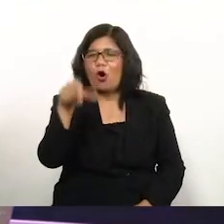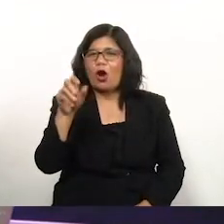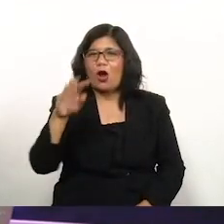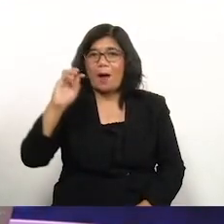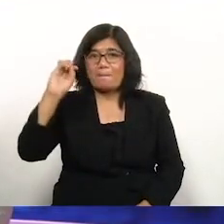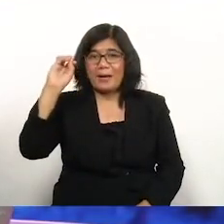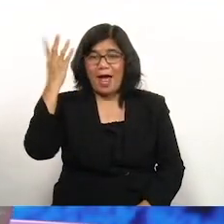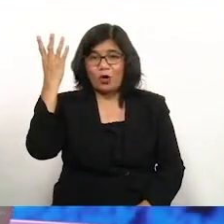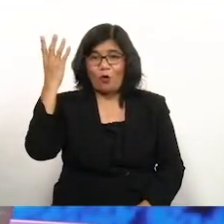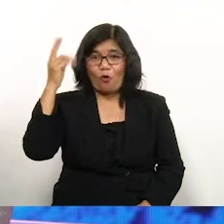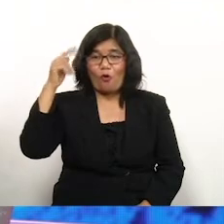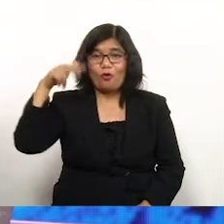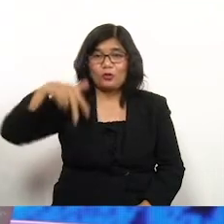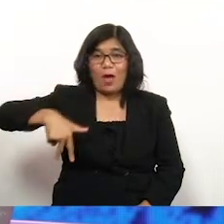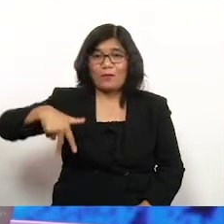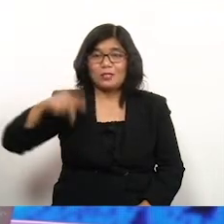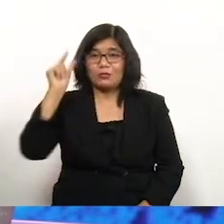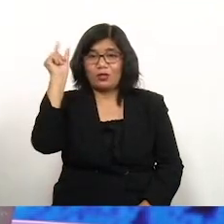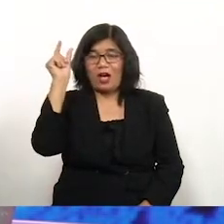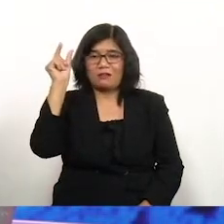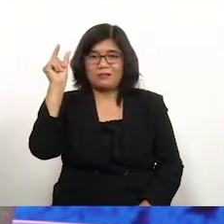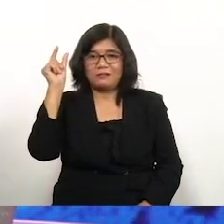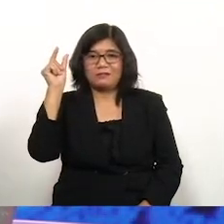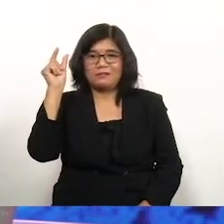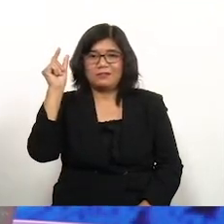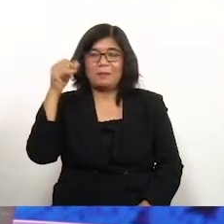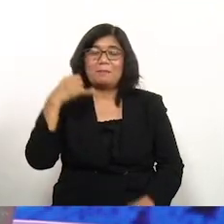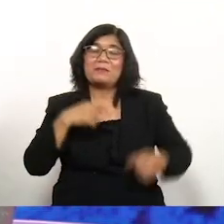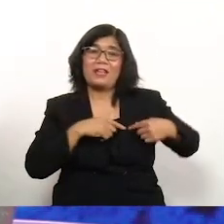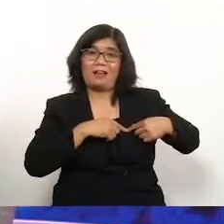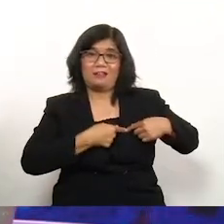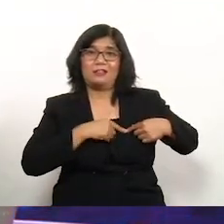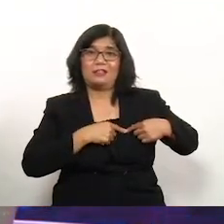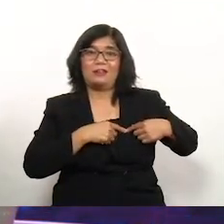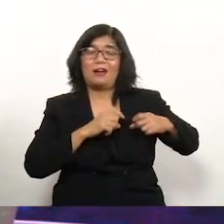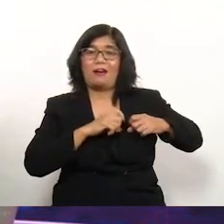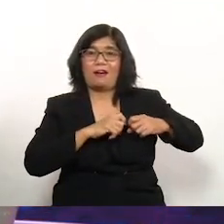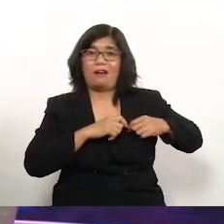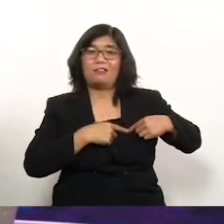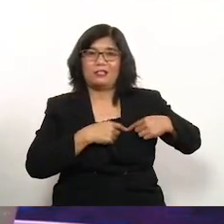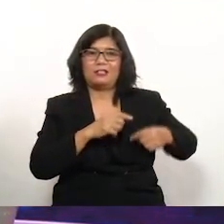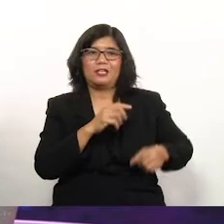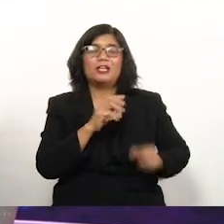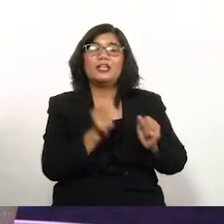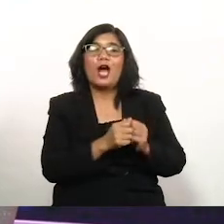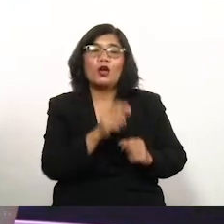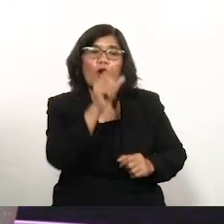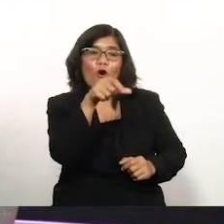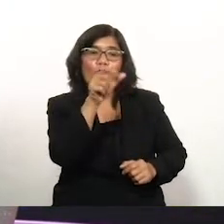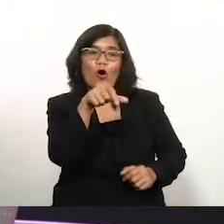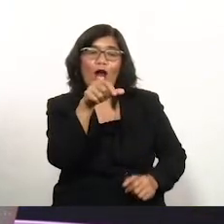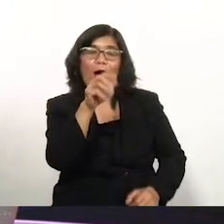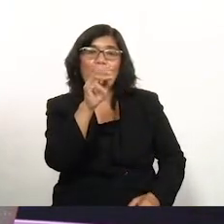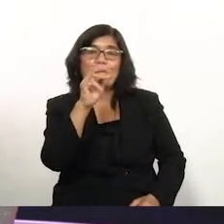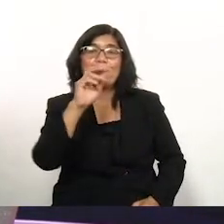tiba-tiba sudah bilang semua orang Manado tukak beres semua orang menaruh menyakiti hati saya Oh no pernah pacaran tiga kali sama